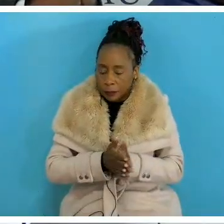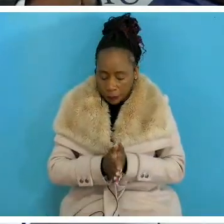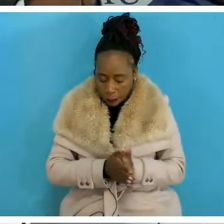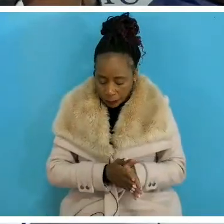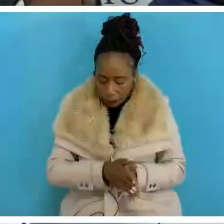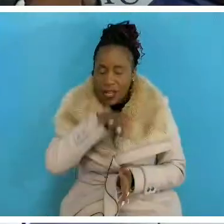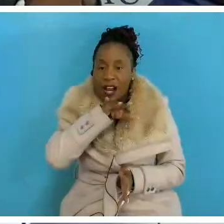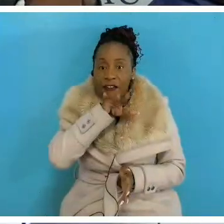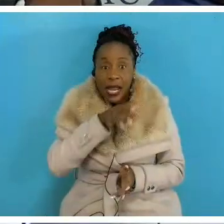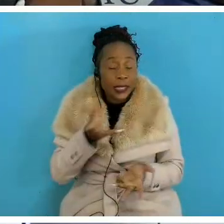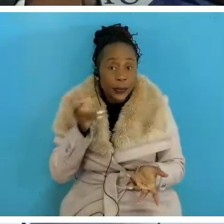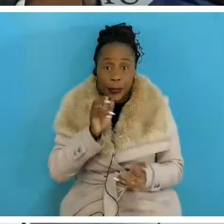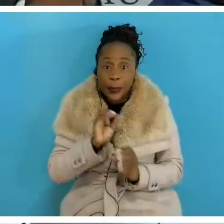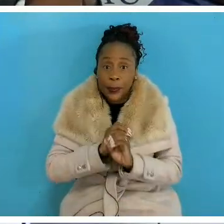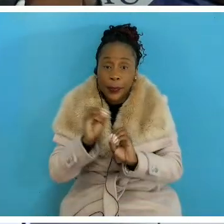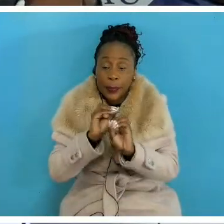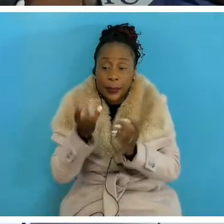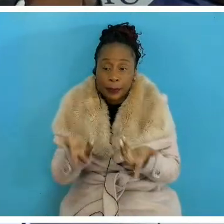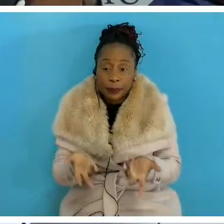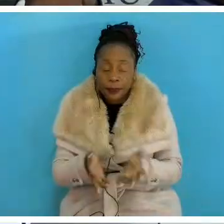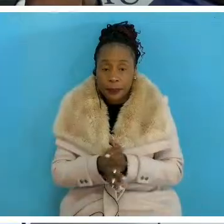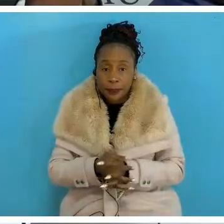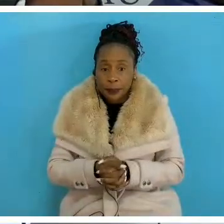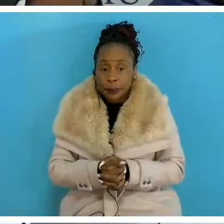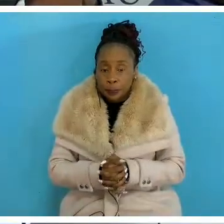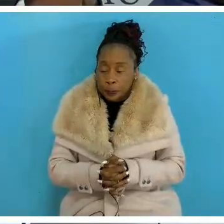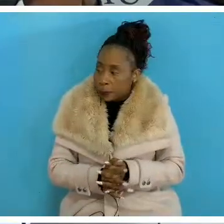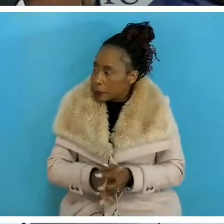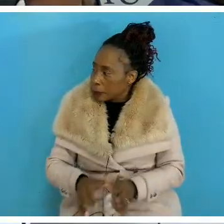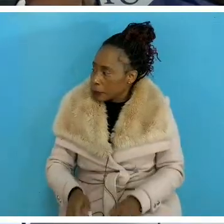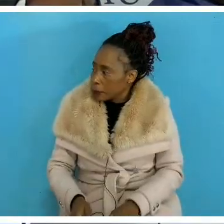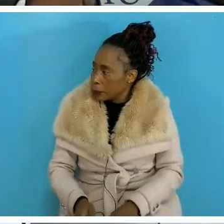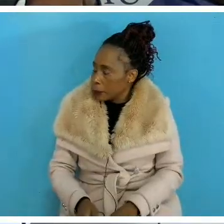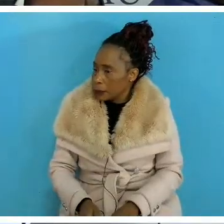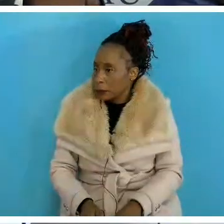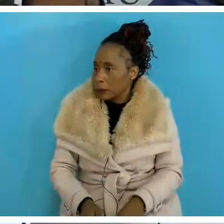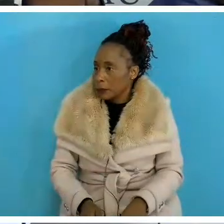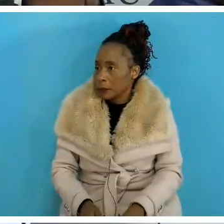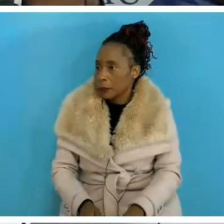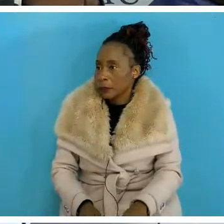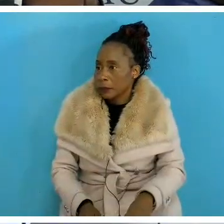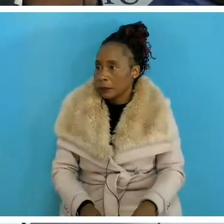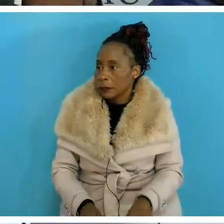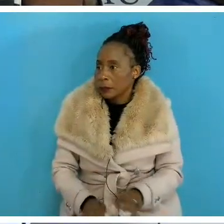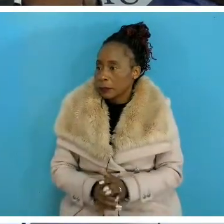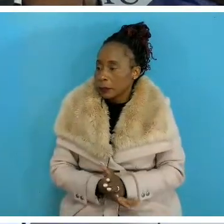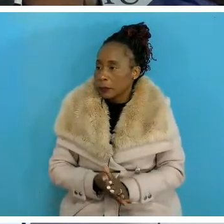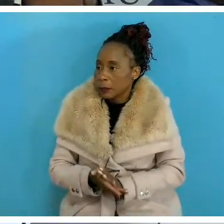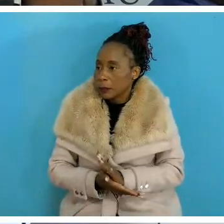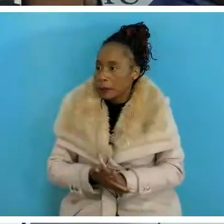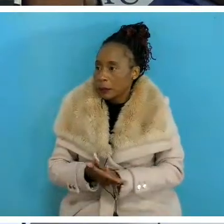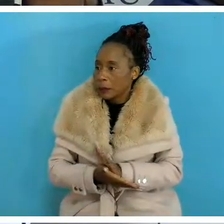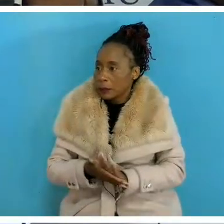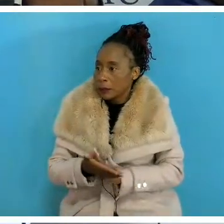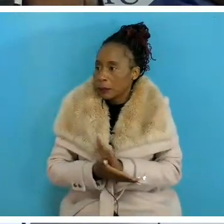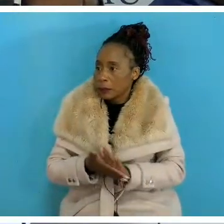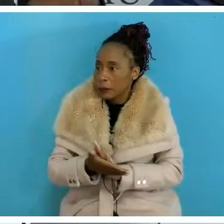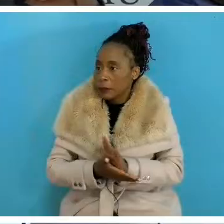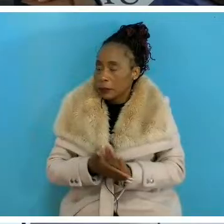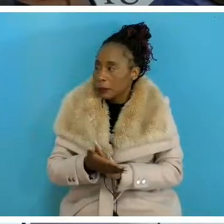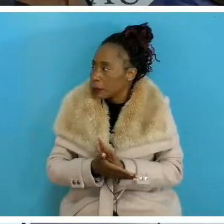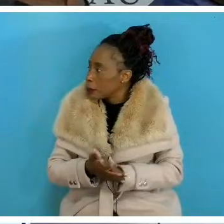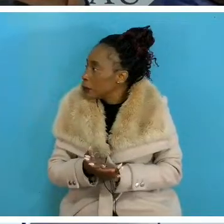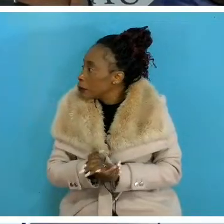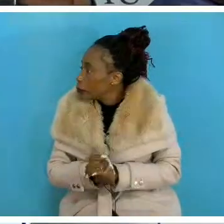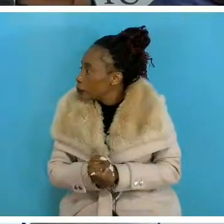in Gauteng. Ons is klaar by Eersterus gewees, julle is die tweede, en ons is hier om juist te luister na wat julle sê. Goed, so ons is nie